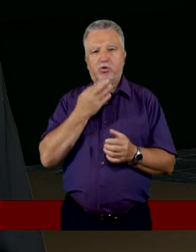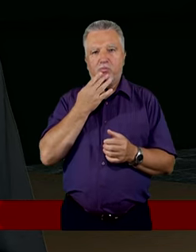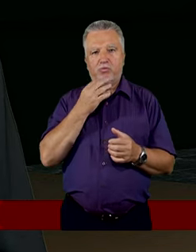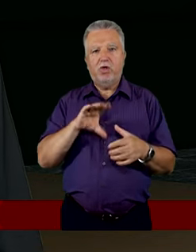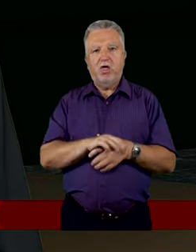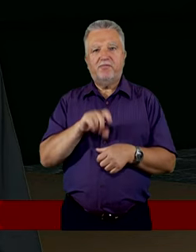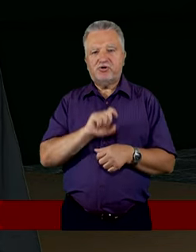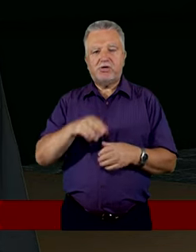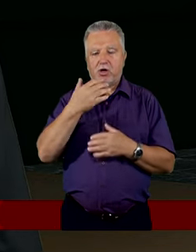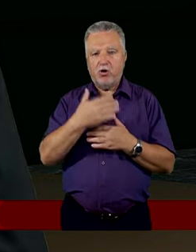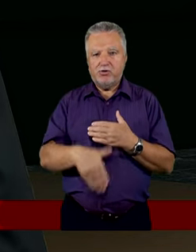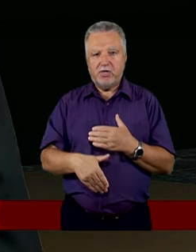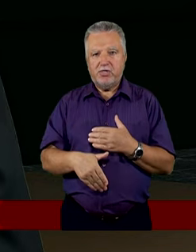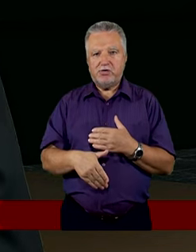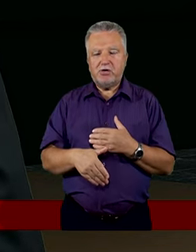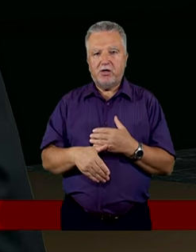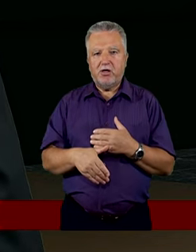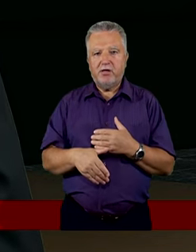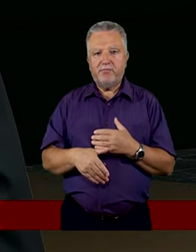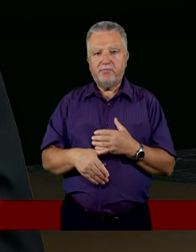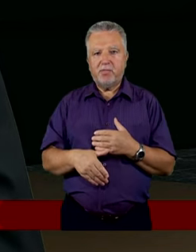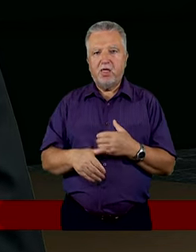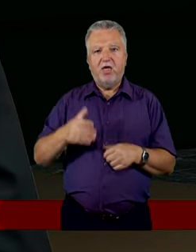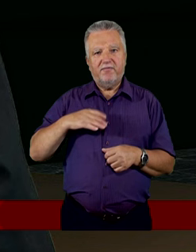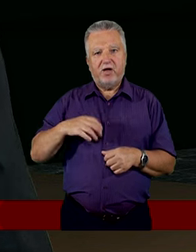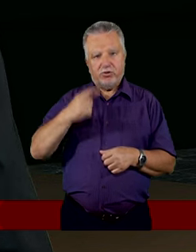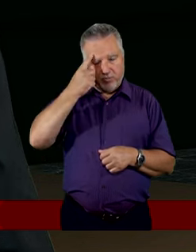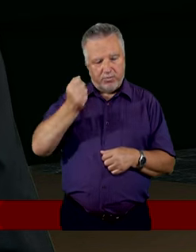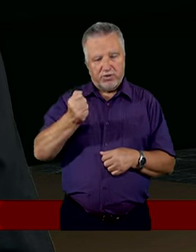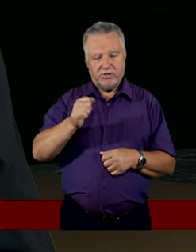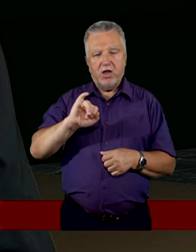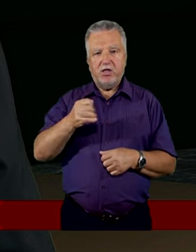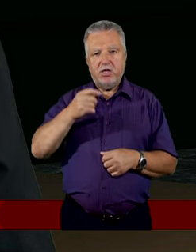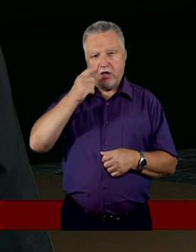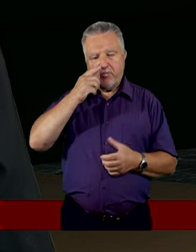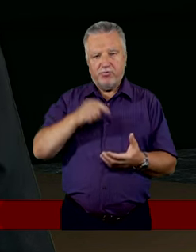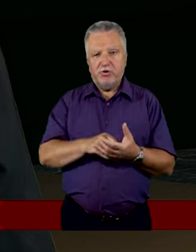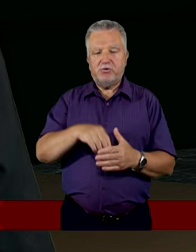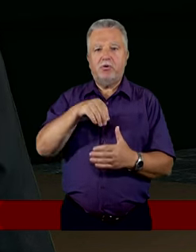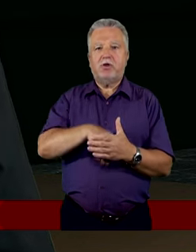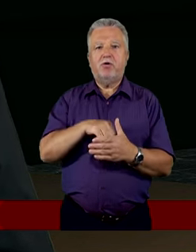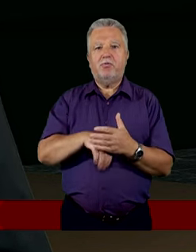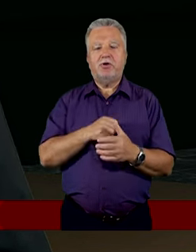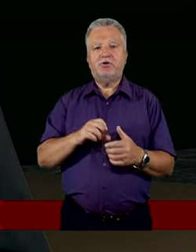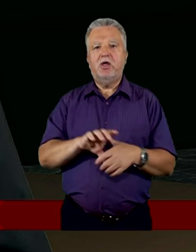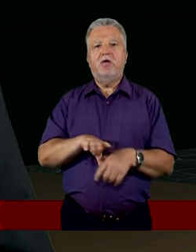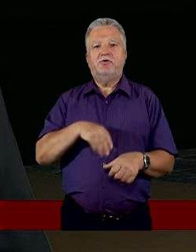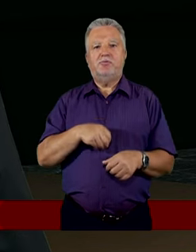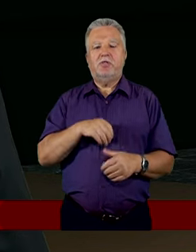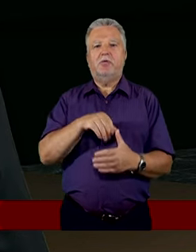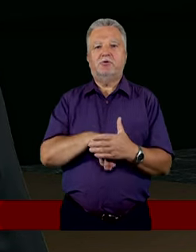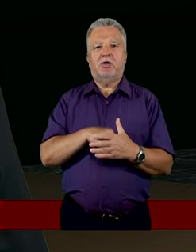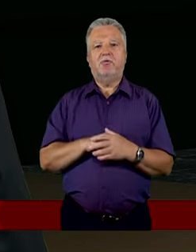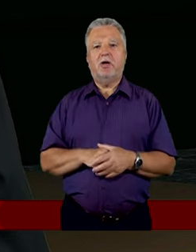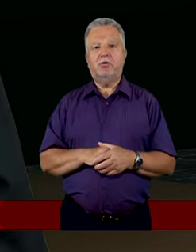mówiąc o tych czasach ostatecznych, dał te dwie wskazówki, na które warto pamiętać. Jak powinniśmy postępować w świętym po postępowaniu i w pobożności. Że